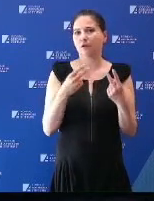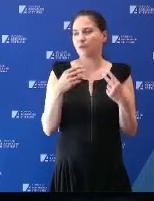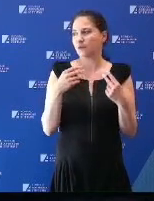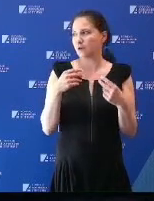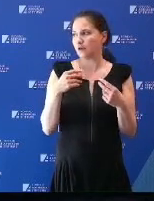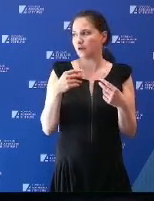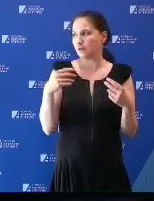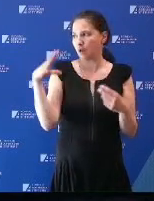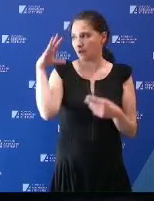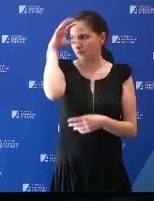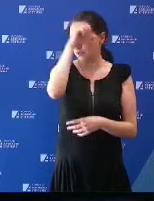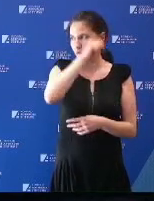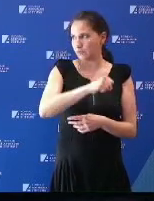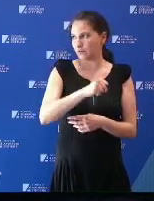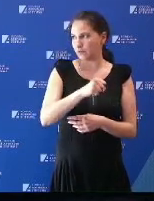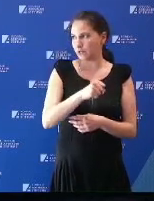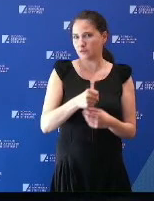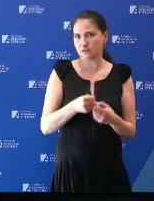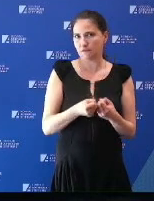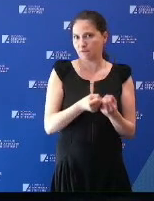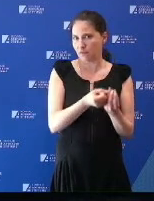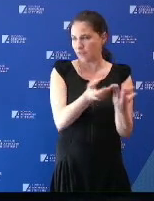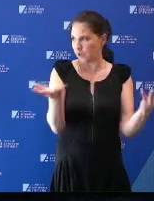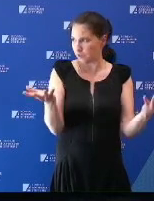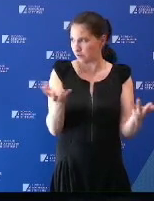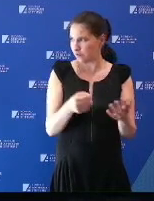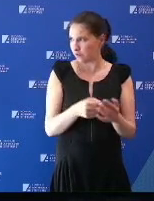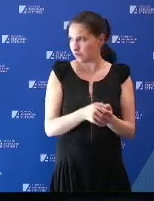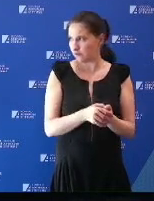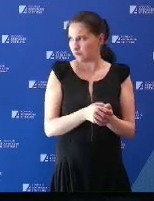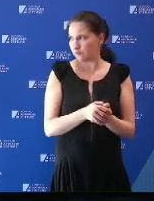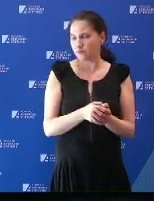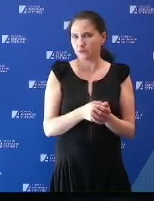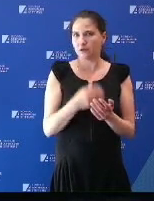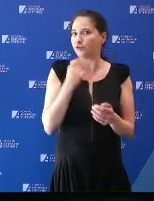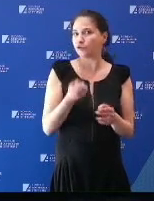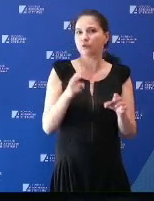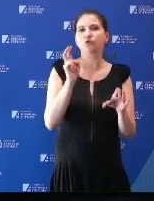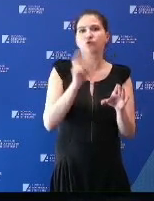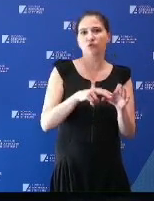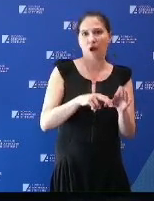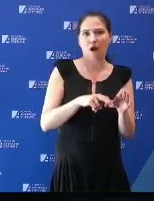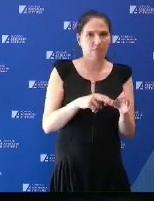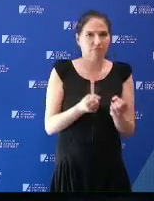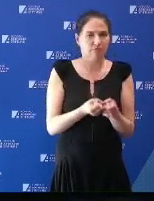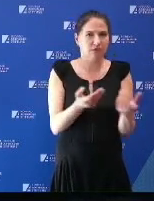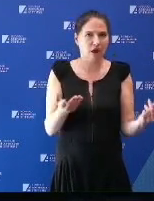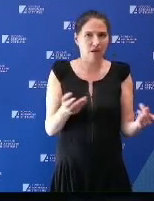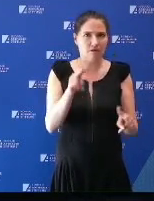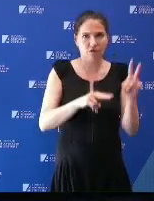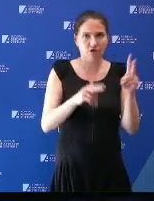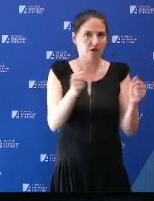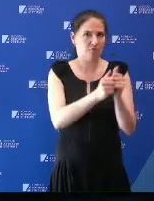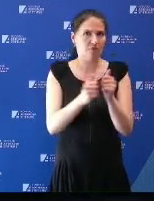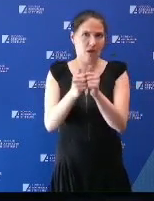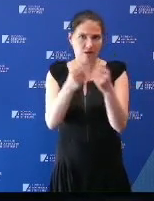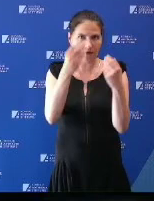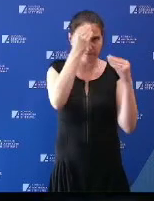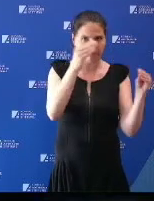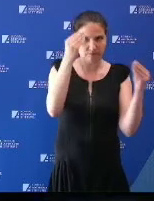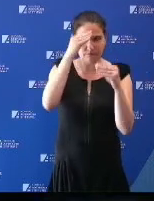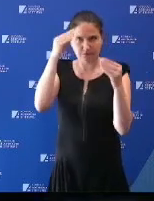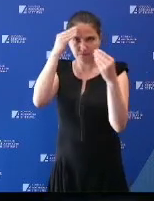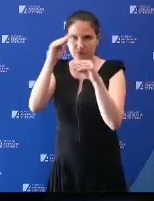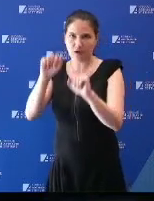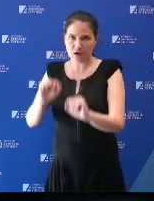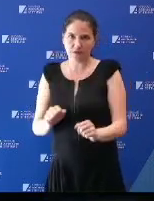Standpunkt tatsächlich zu haben, und dann aber dafür zu sorgen, dass der Zugang auch entsprechend natürlich sicher und unter Wahrung auch entsprechend